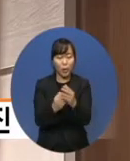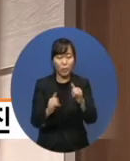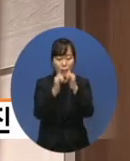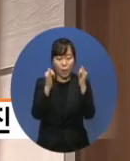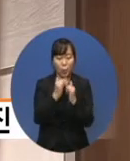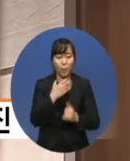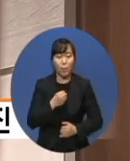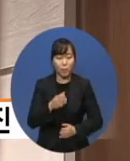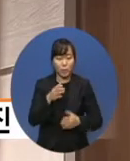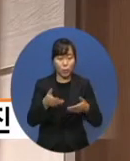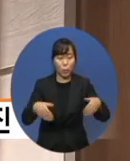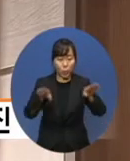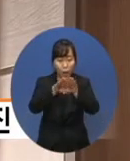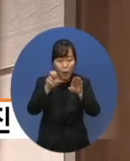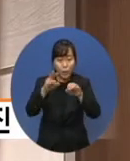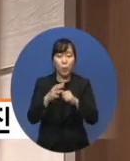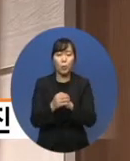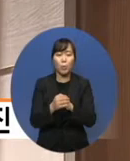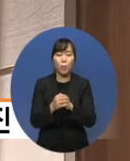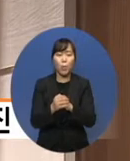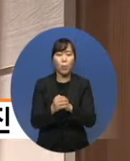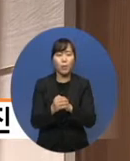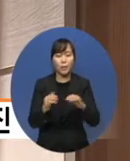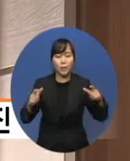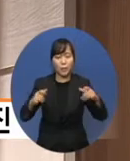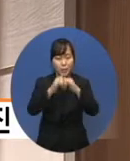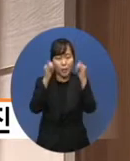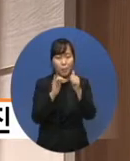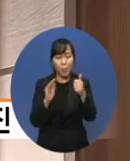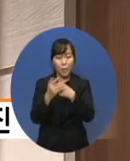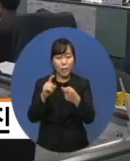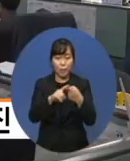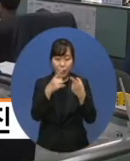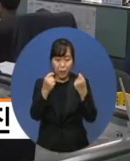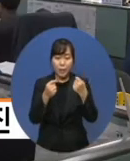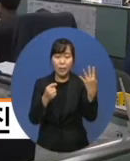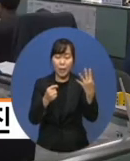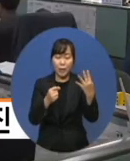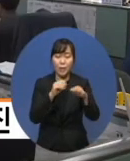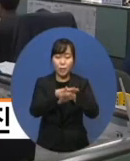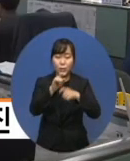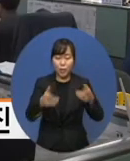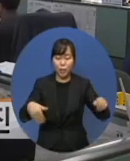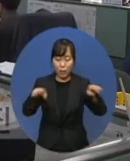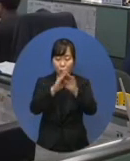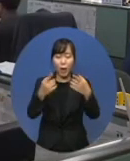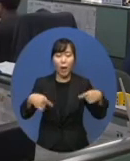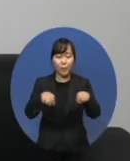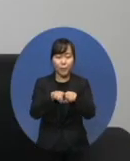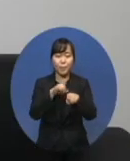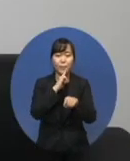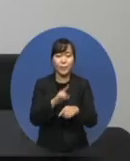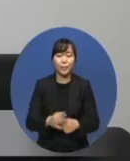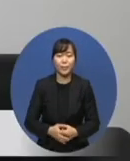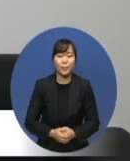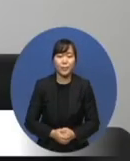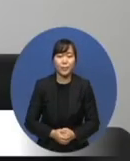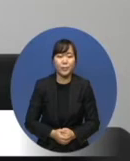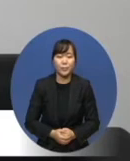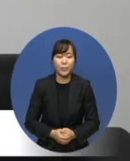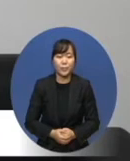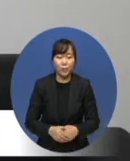종합사회복지관과 시지역사회보장협의체 등 4개의 수행기관과 함께 사업을 추진하게 됩니다.